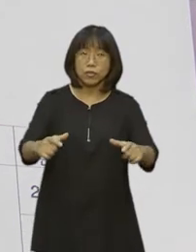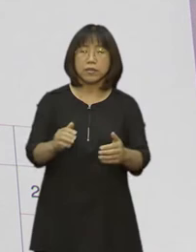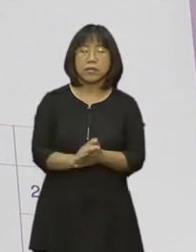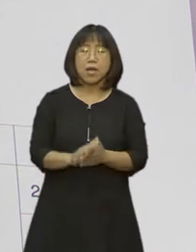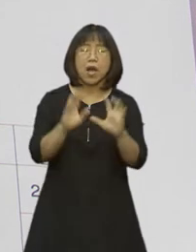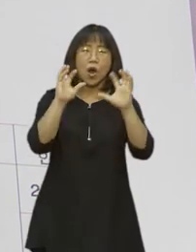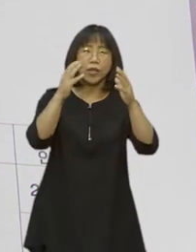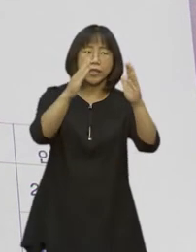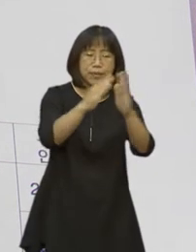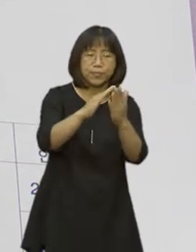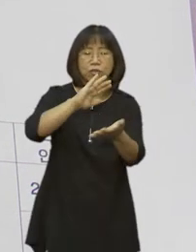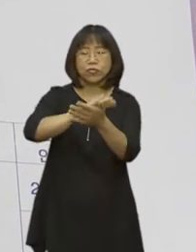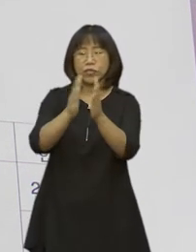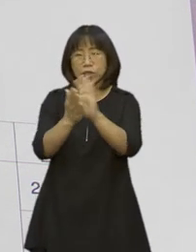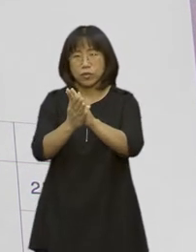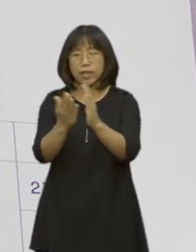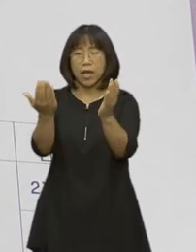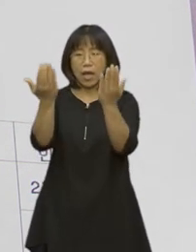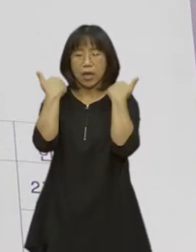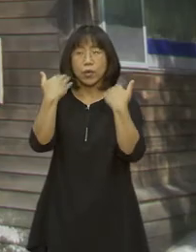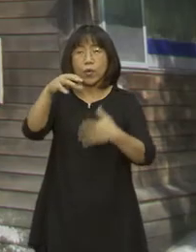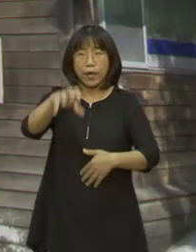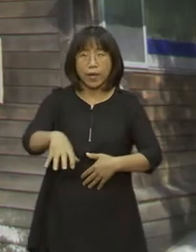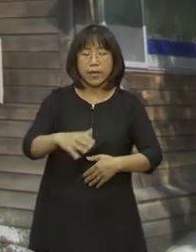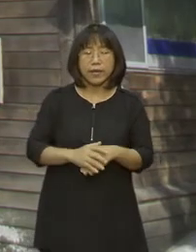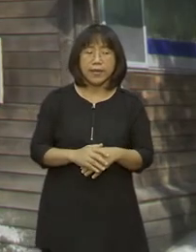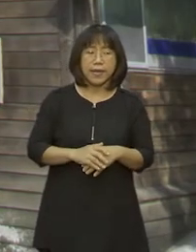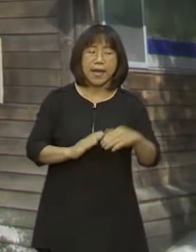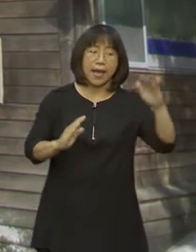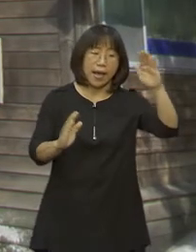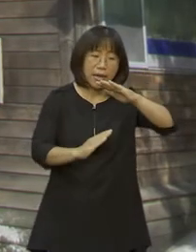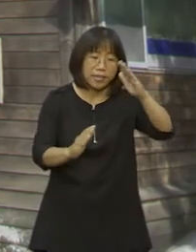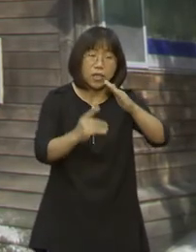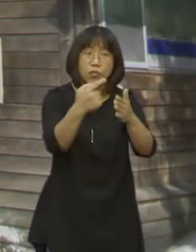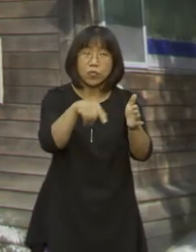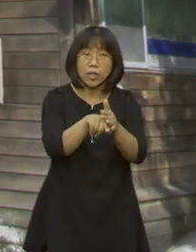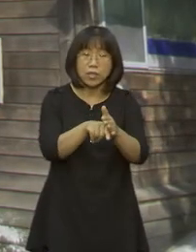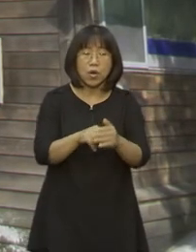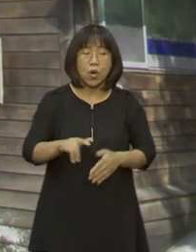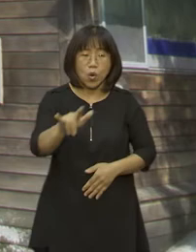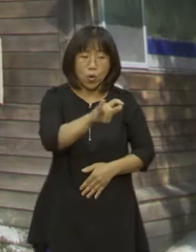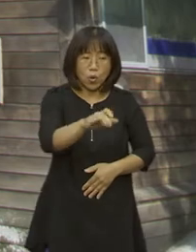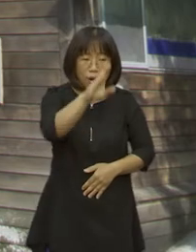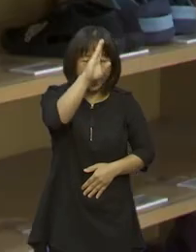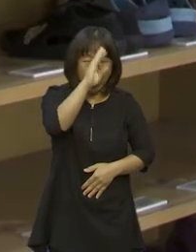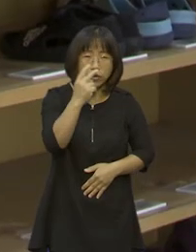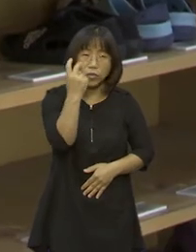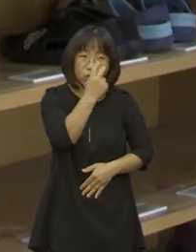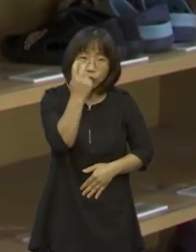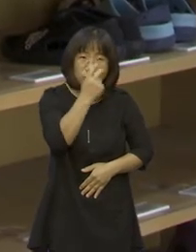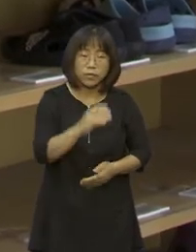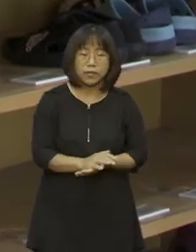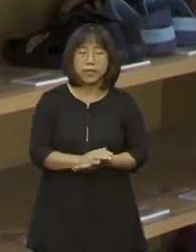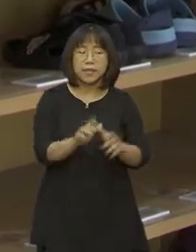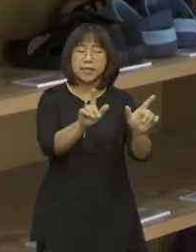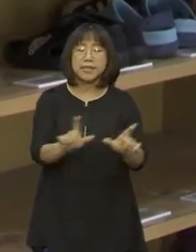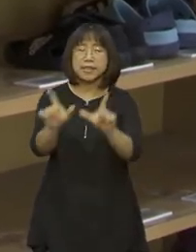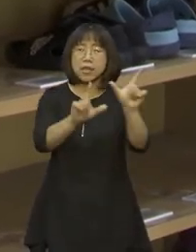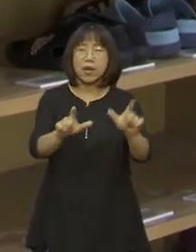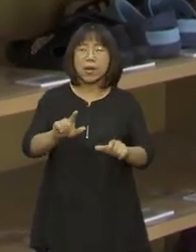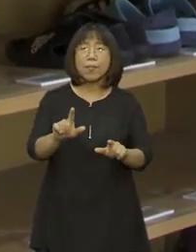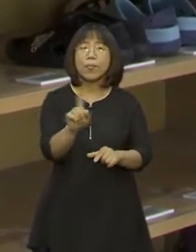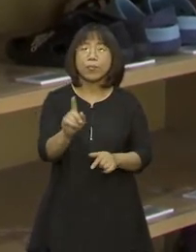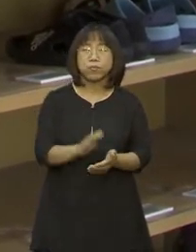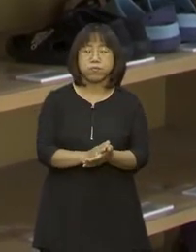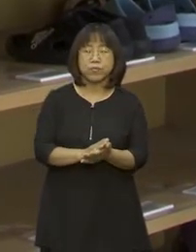또 강서구는 어린이집, 유치원, 학교 등 학생들의 코로나19 의심 증상을 체크하고 시설